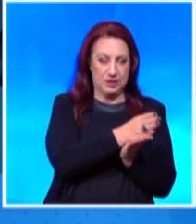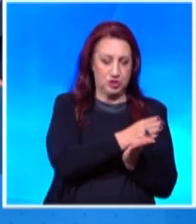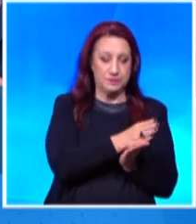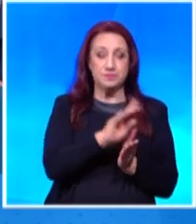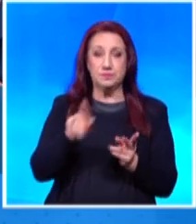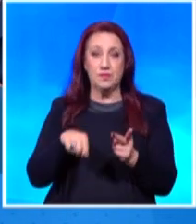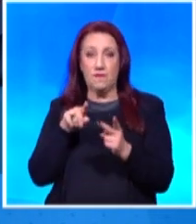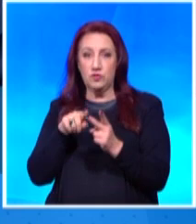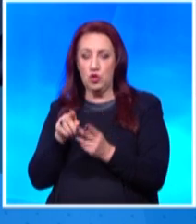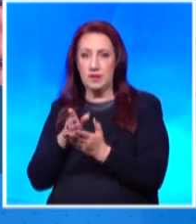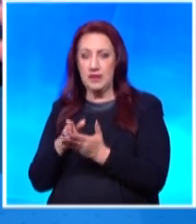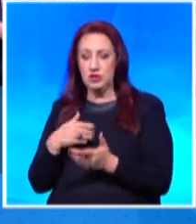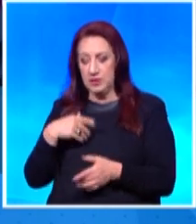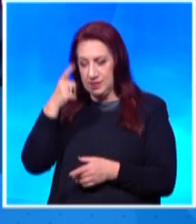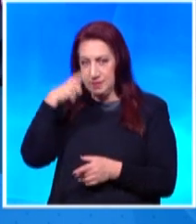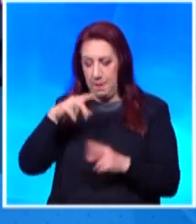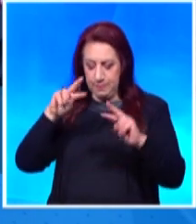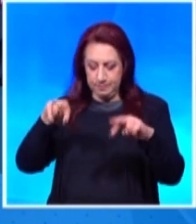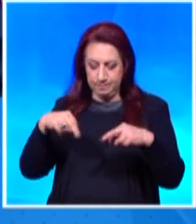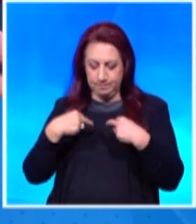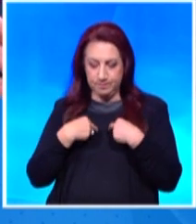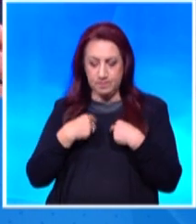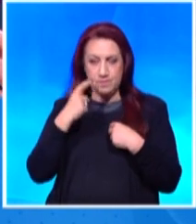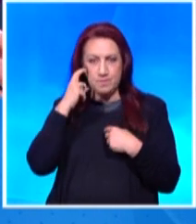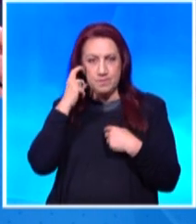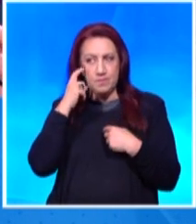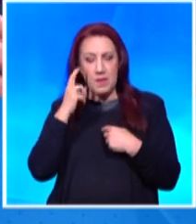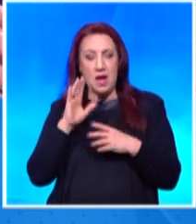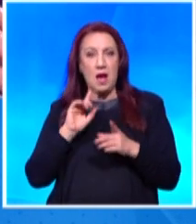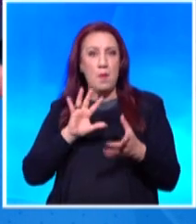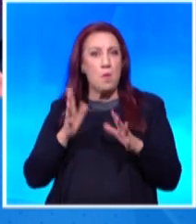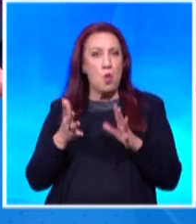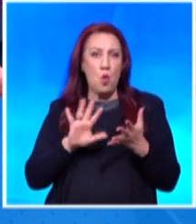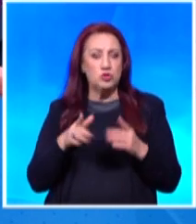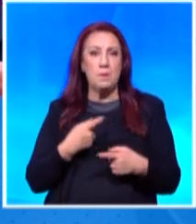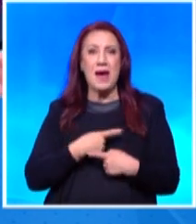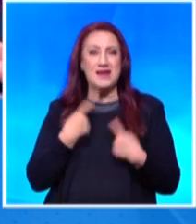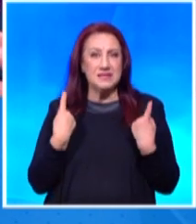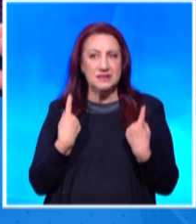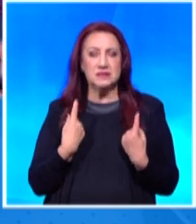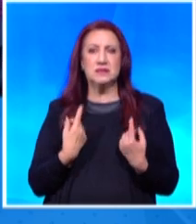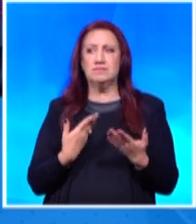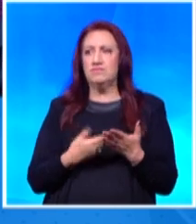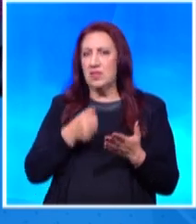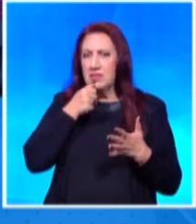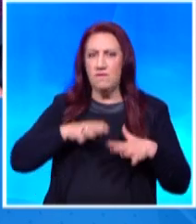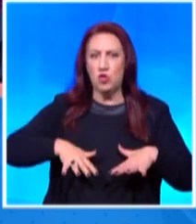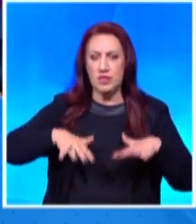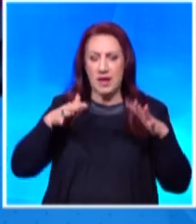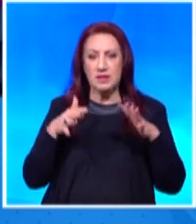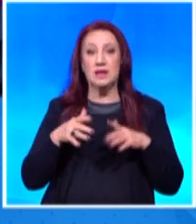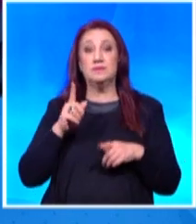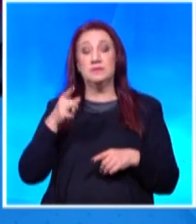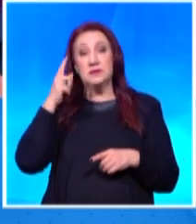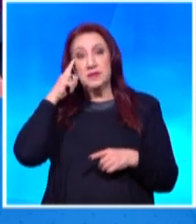върху нас самите. Да осъзнаем риска от бедствие. Да знаем, че всички институции, които са съградени от държавата,